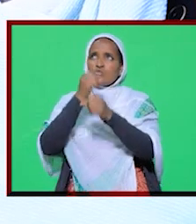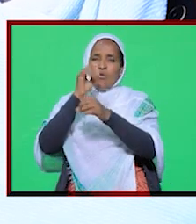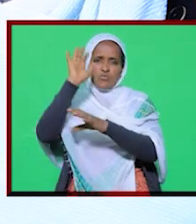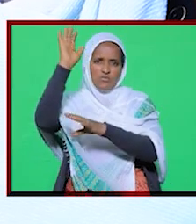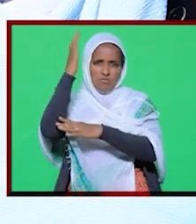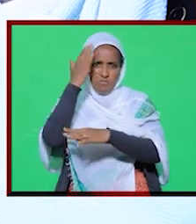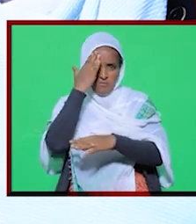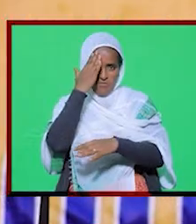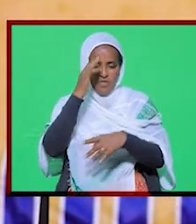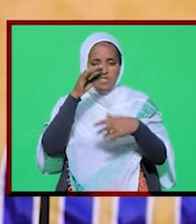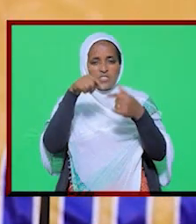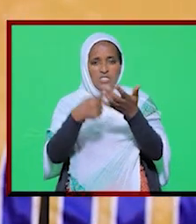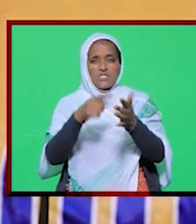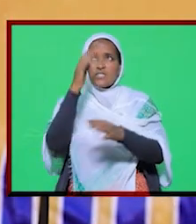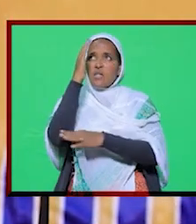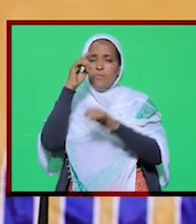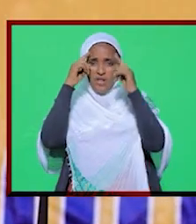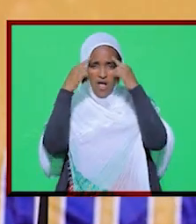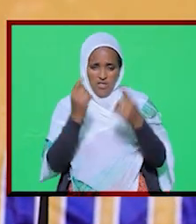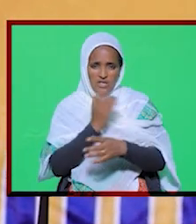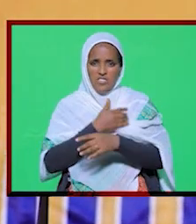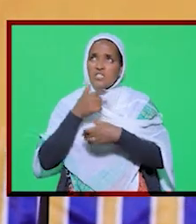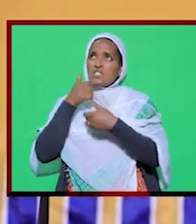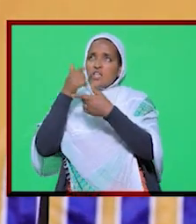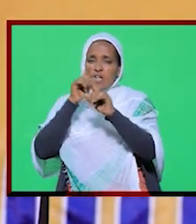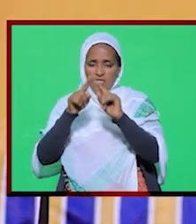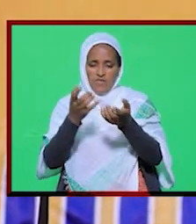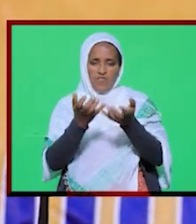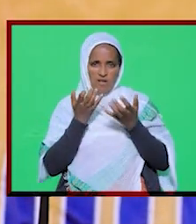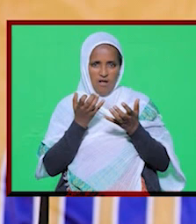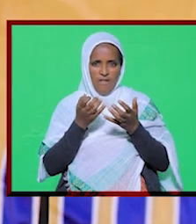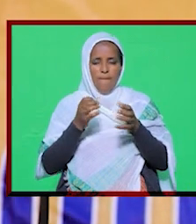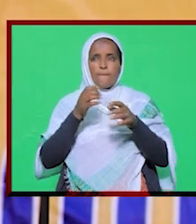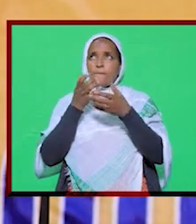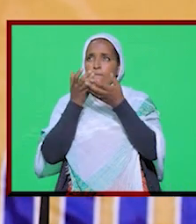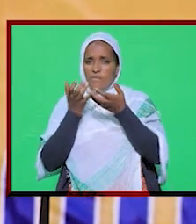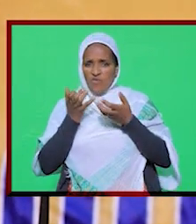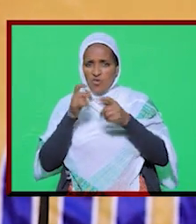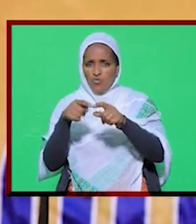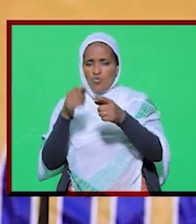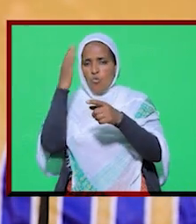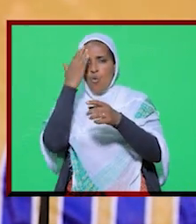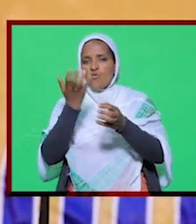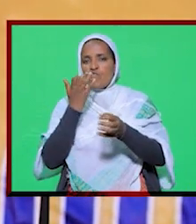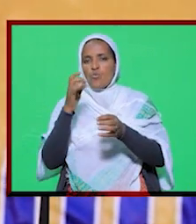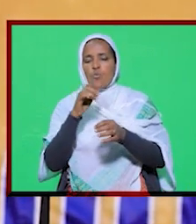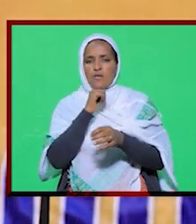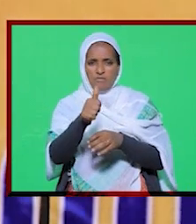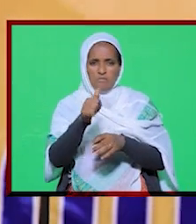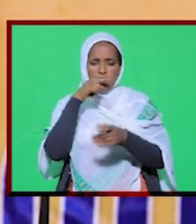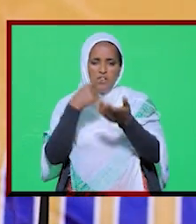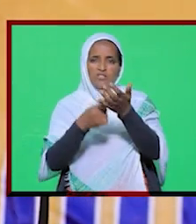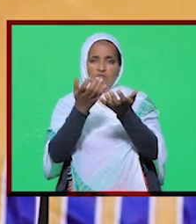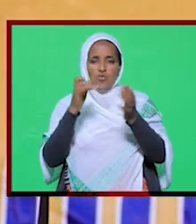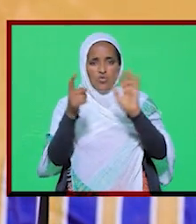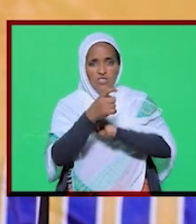ያውቃል። እግዚአብሔር ኃጢአታችንን እንድንናገር ግን ይፈልጋል። የሚፈልገው ማወቅ ፈልጎ እንደው መረጃ